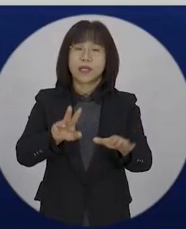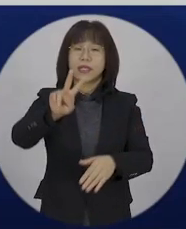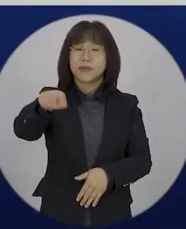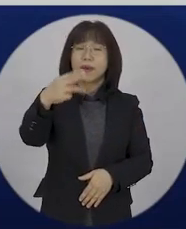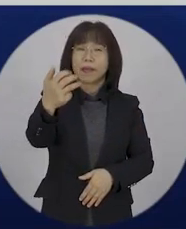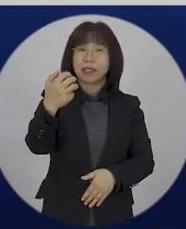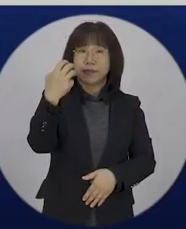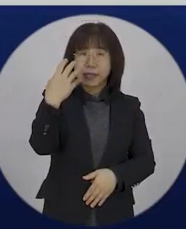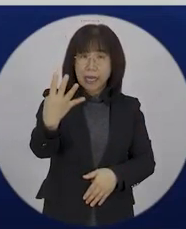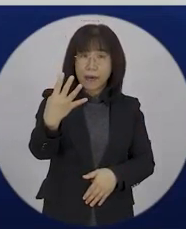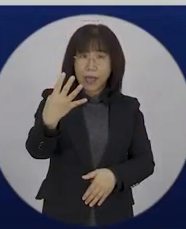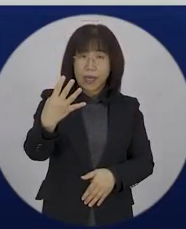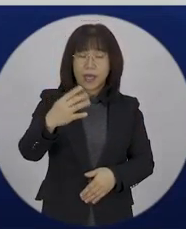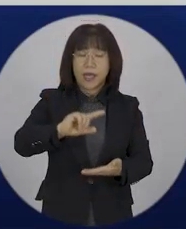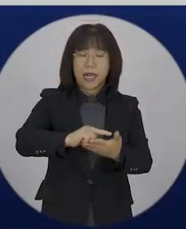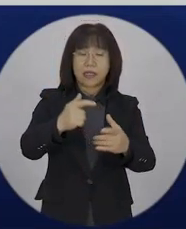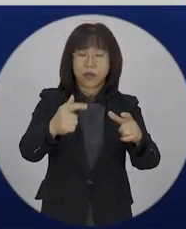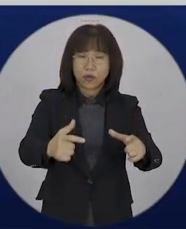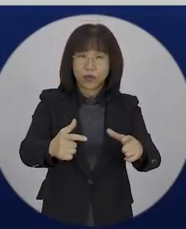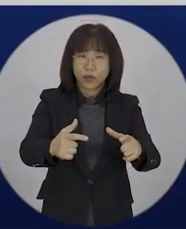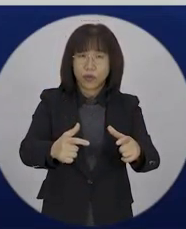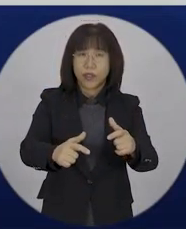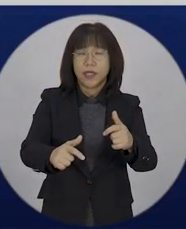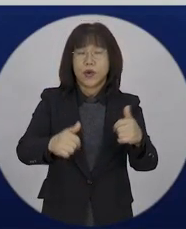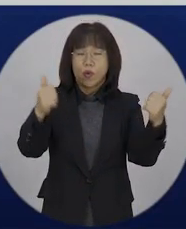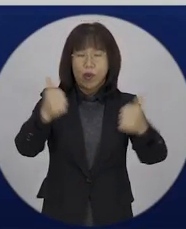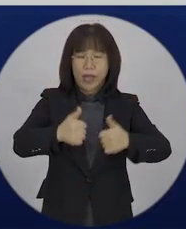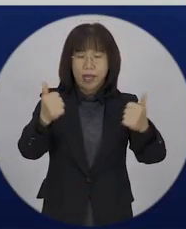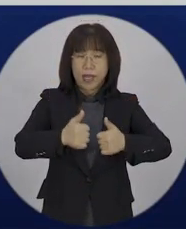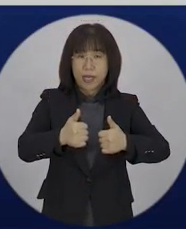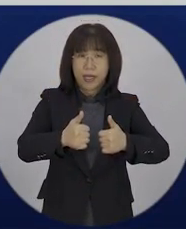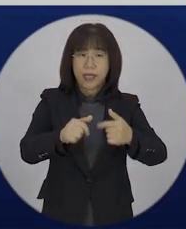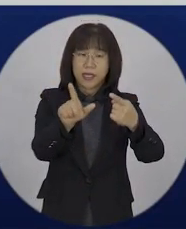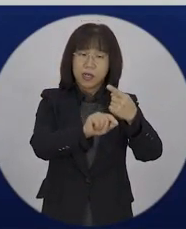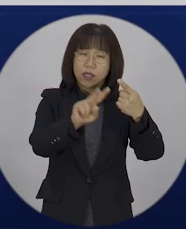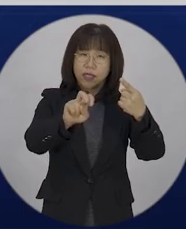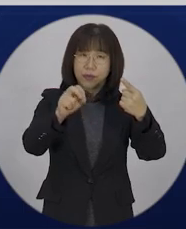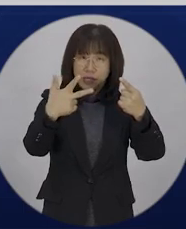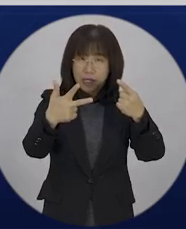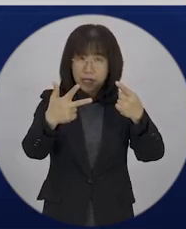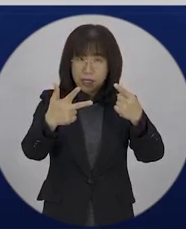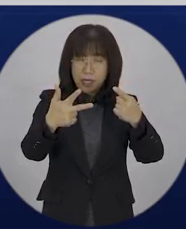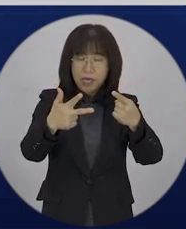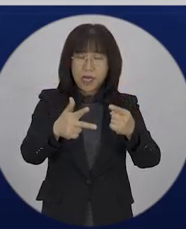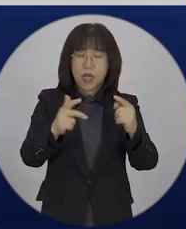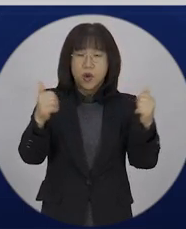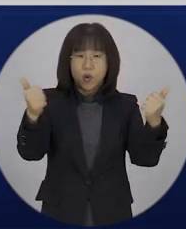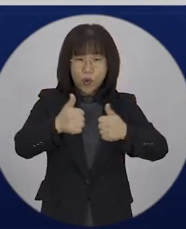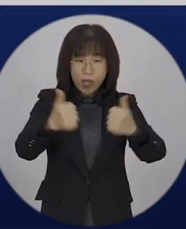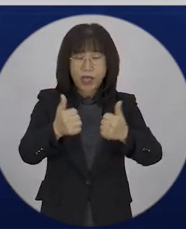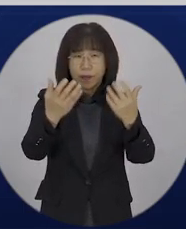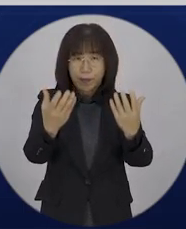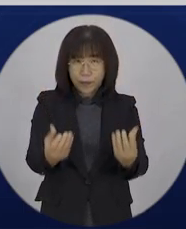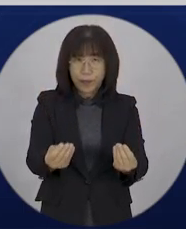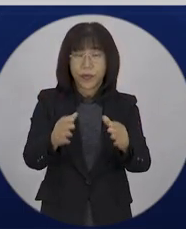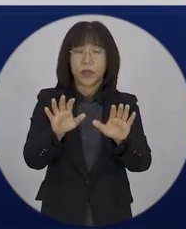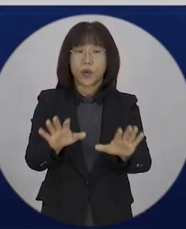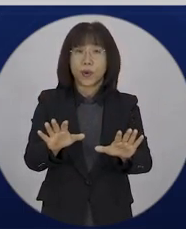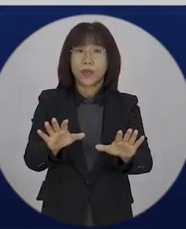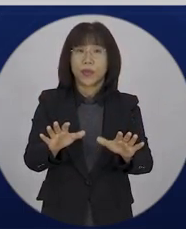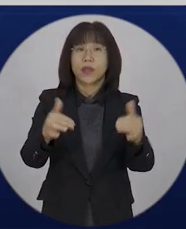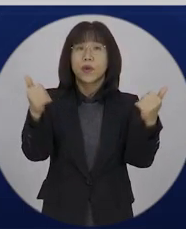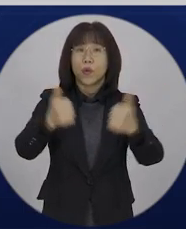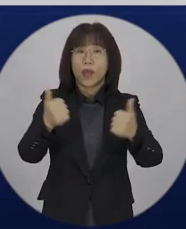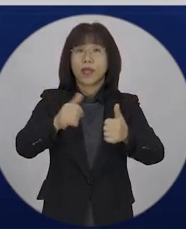제 284회 서울특별시 강서구 의회 임시회가 지난 27일 2차 본회의 2로 패했습니다 이번 임시회에서